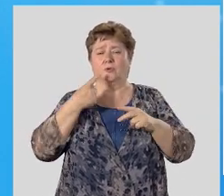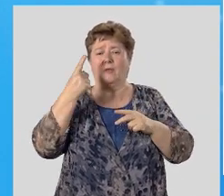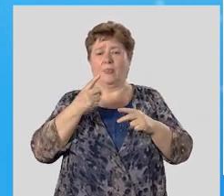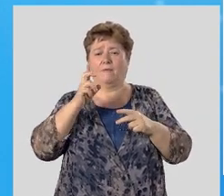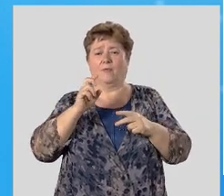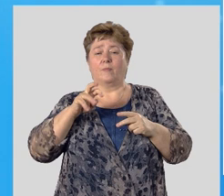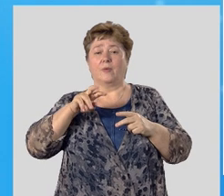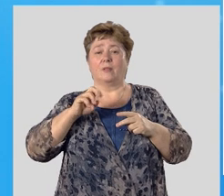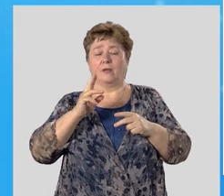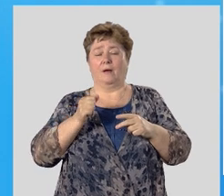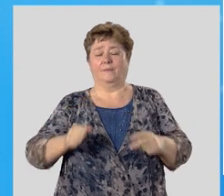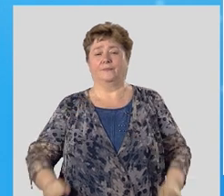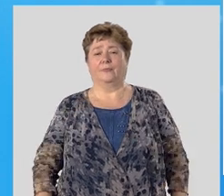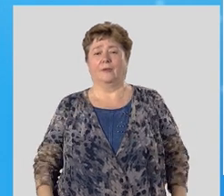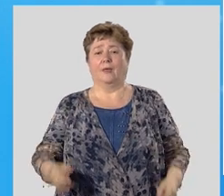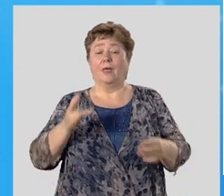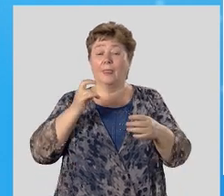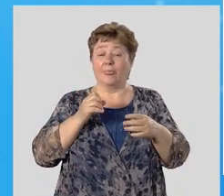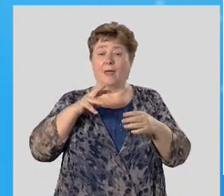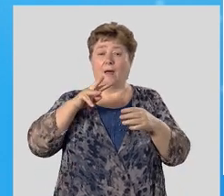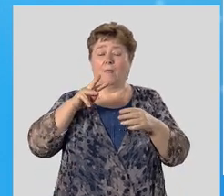одного белка. На